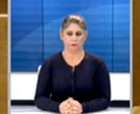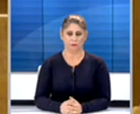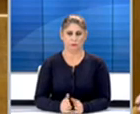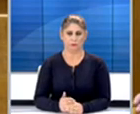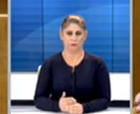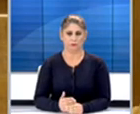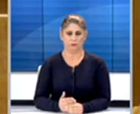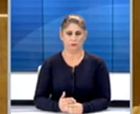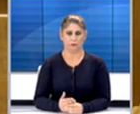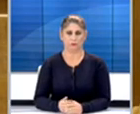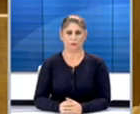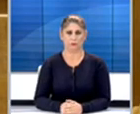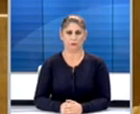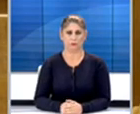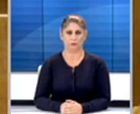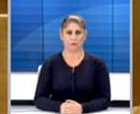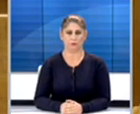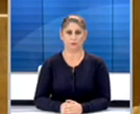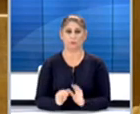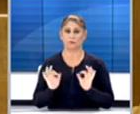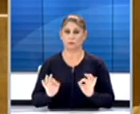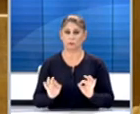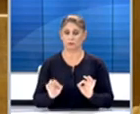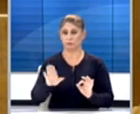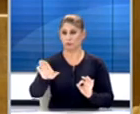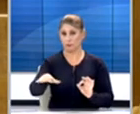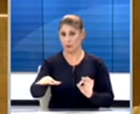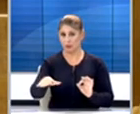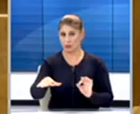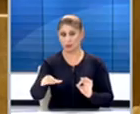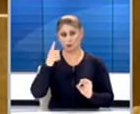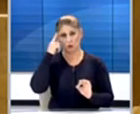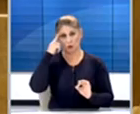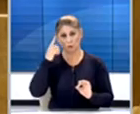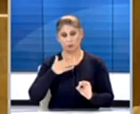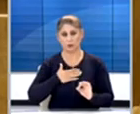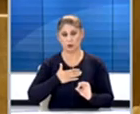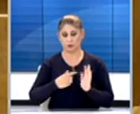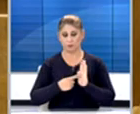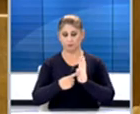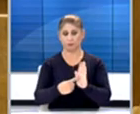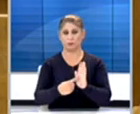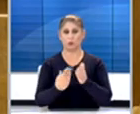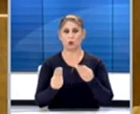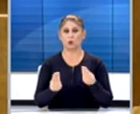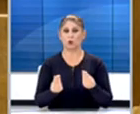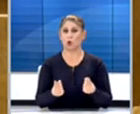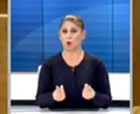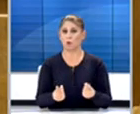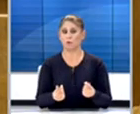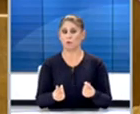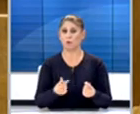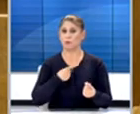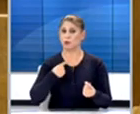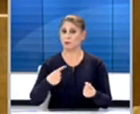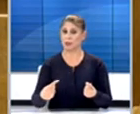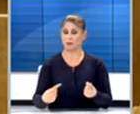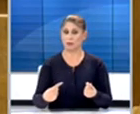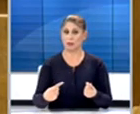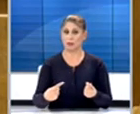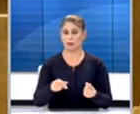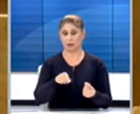Και βεβαίως η απαξίωσή σας νομίζω ότι αποτυπώνεται στον τρόπο που συμπεριφέρεστε στους